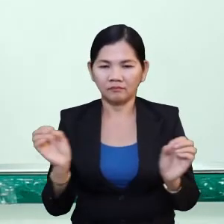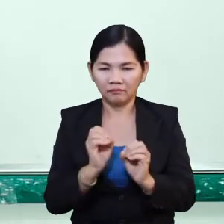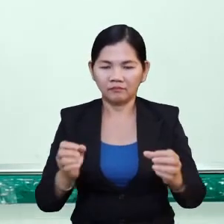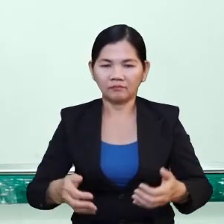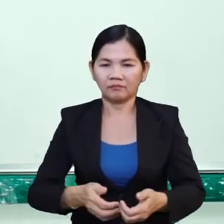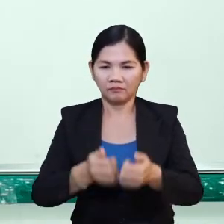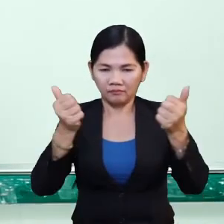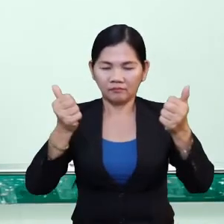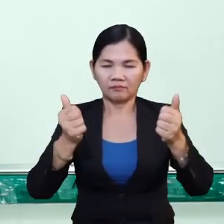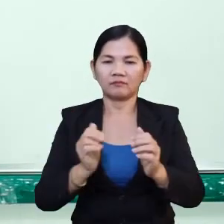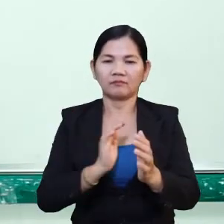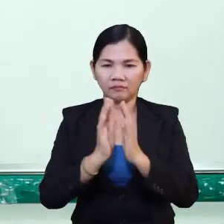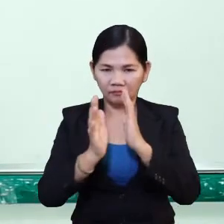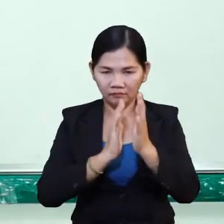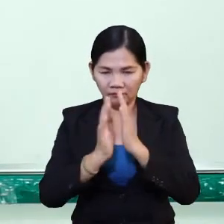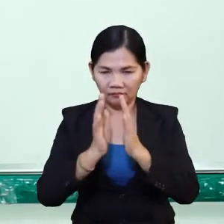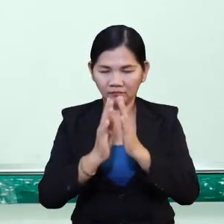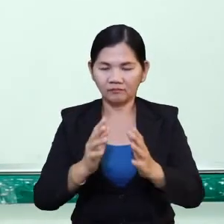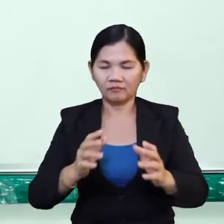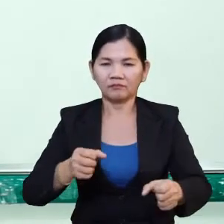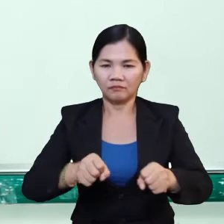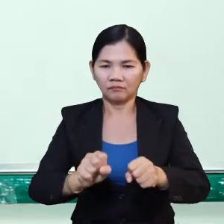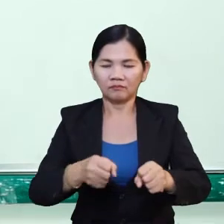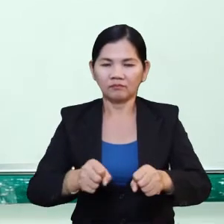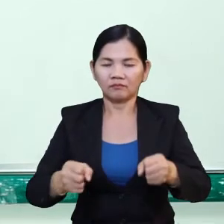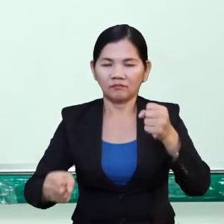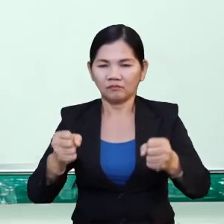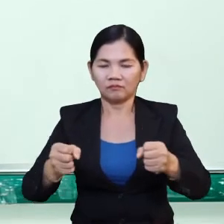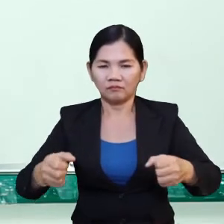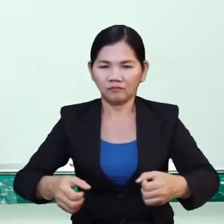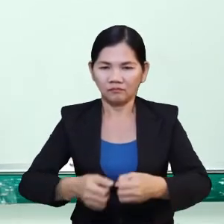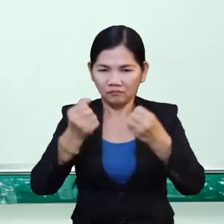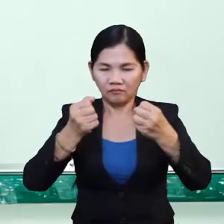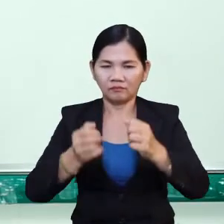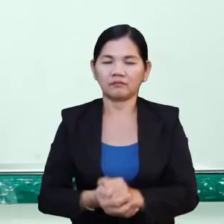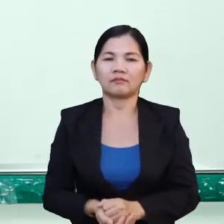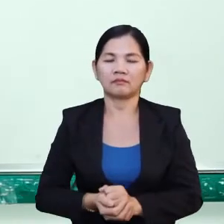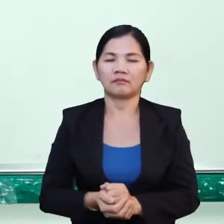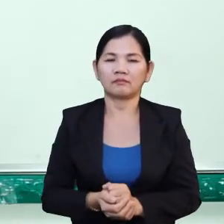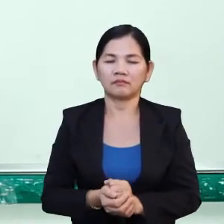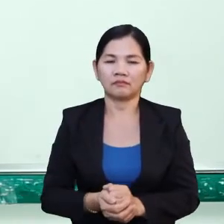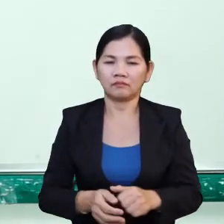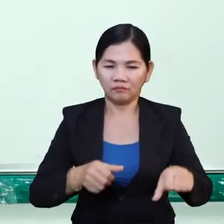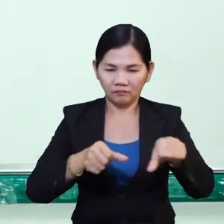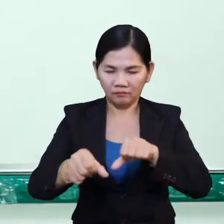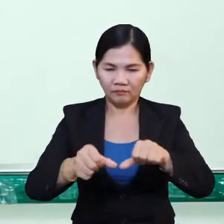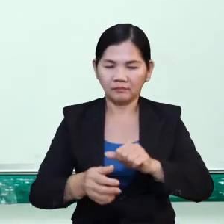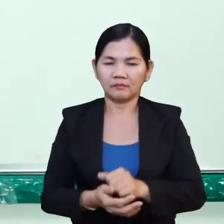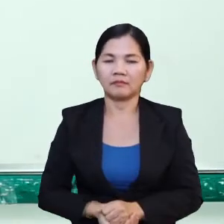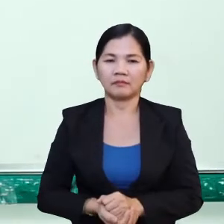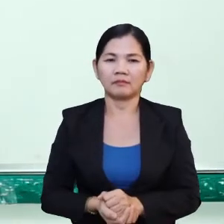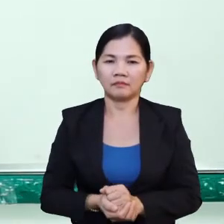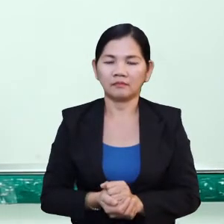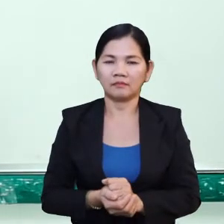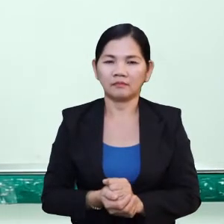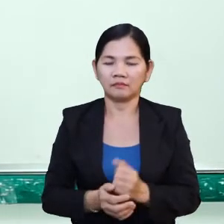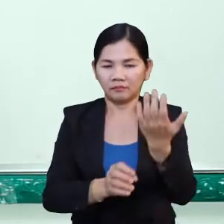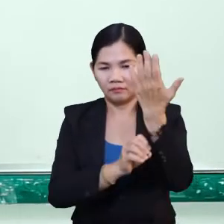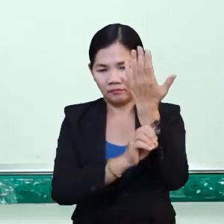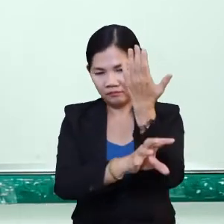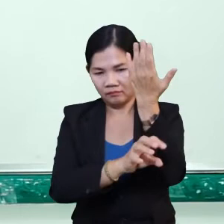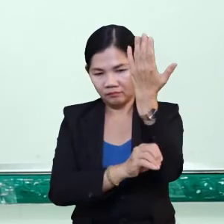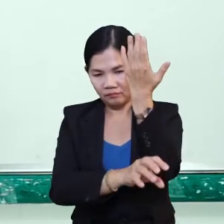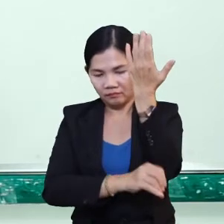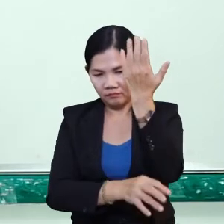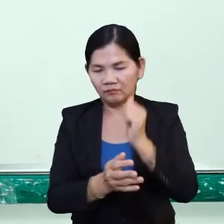រោះថ្នាក់ចរាចរកុំឲ្យឡានម៉ូតូបោកចាឥឡូវអ្នកគ្រូមានសំណួរបន្តតើភ្លើងសញ្ញាចរា